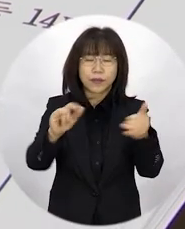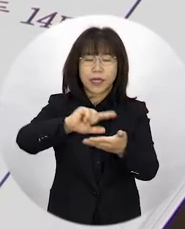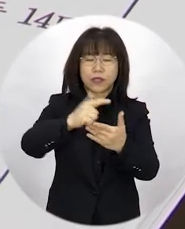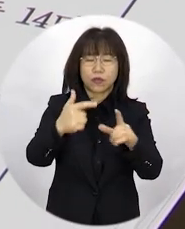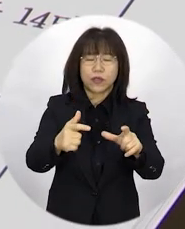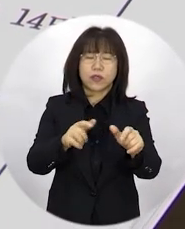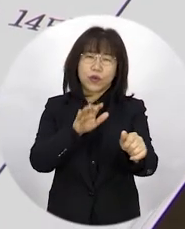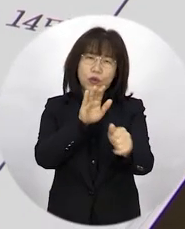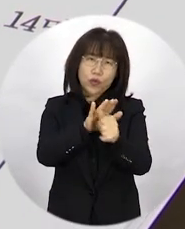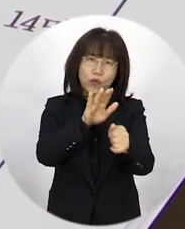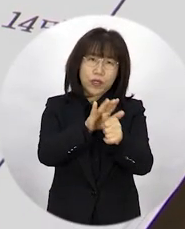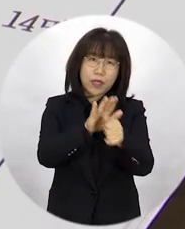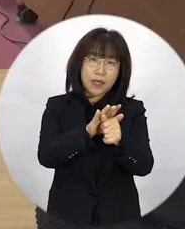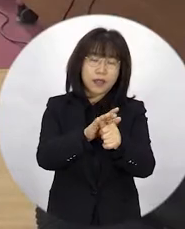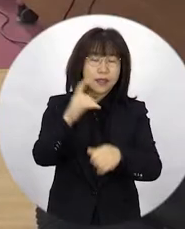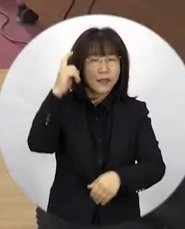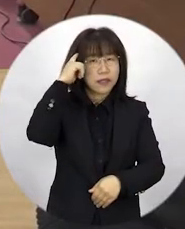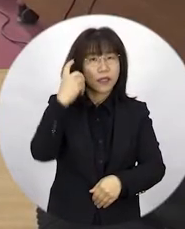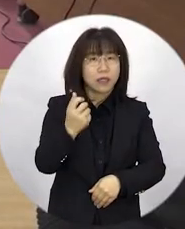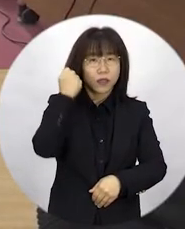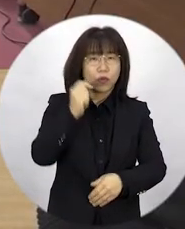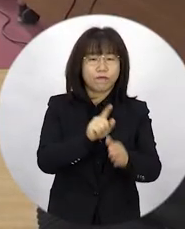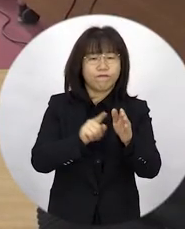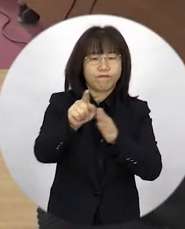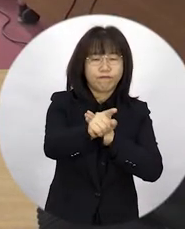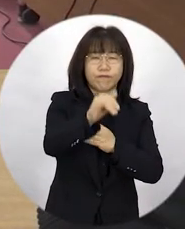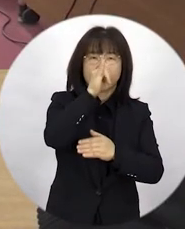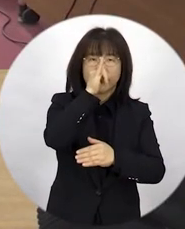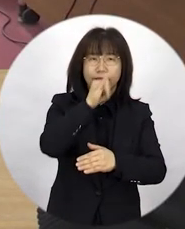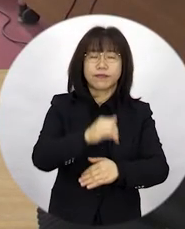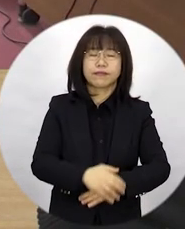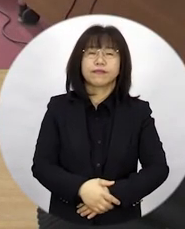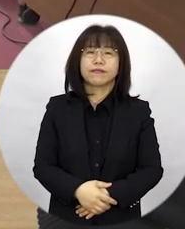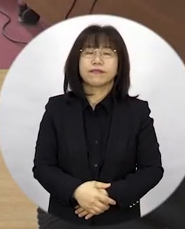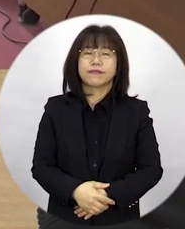라는 슬로건 아래 지역인재 양성에 앞장서고 있습니다